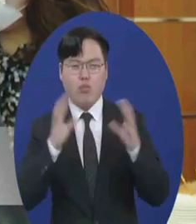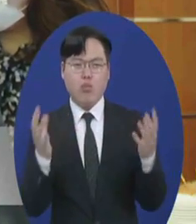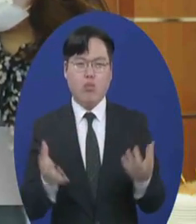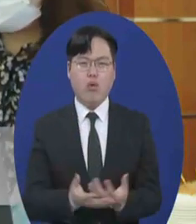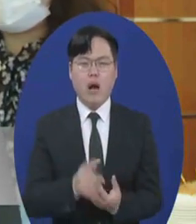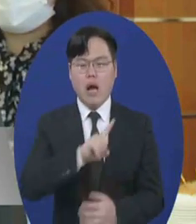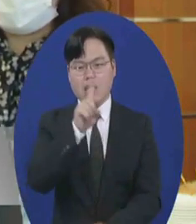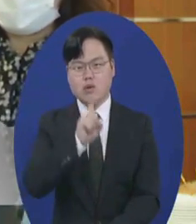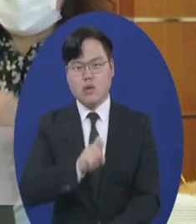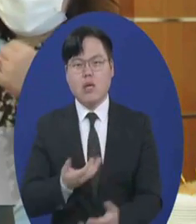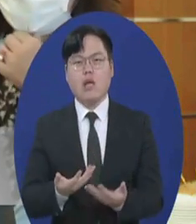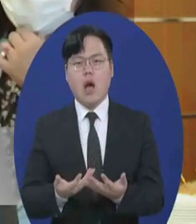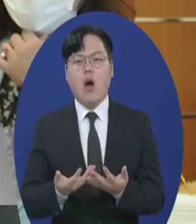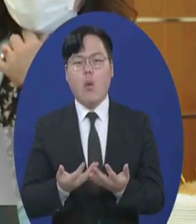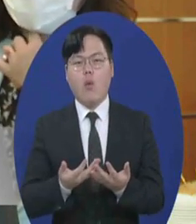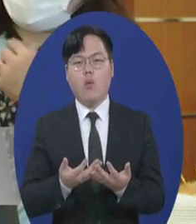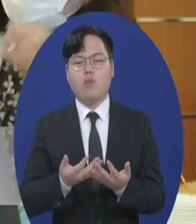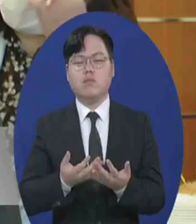бүхэл зүйлийг талаас нь нэлээд